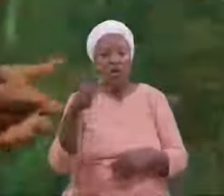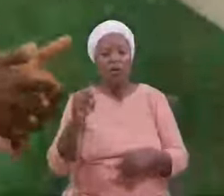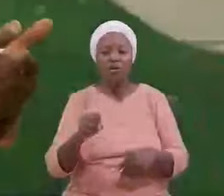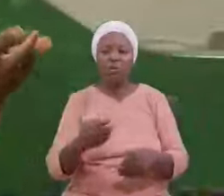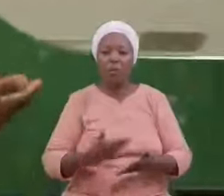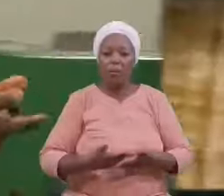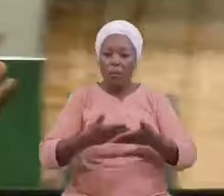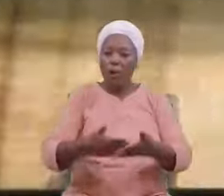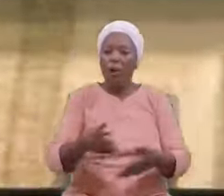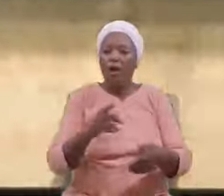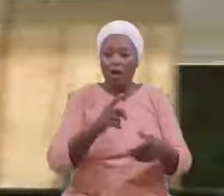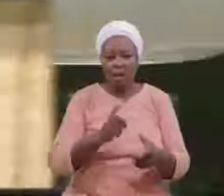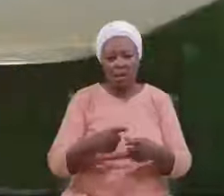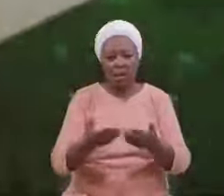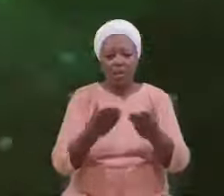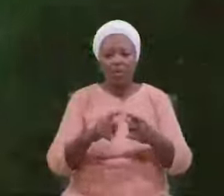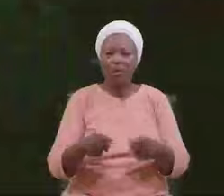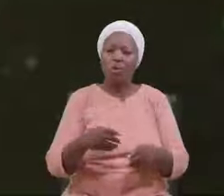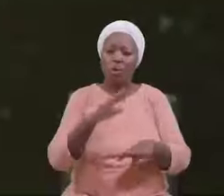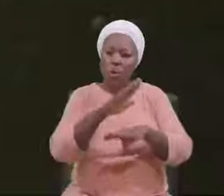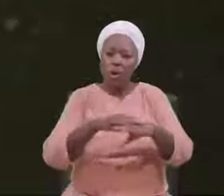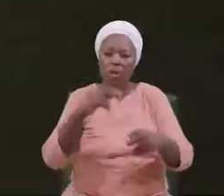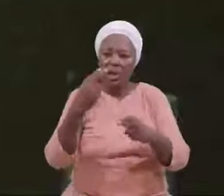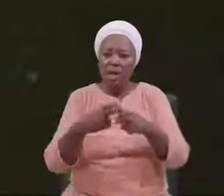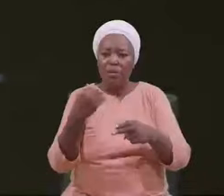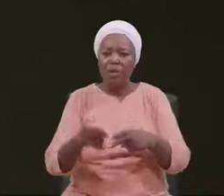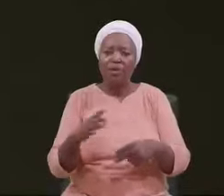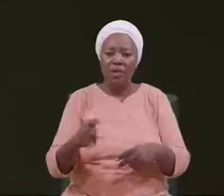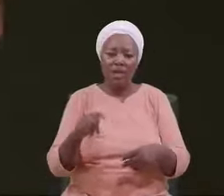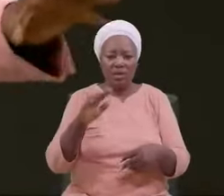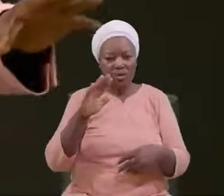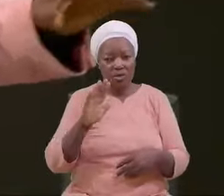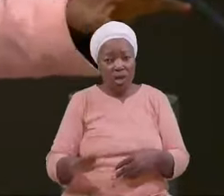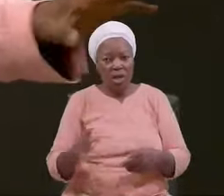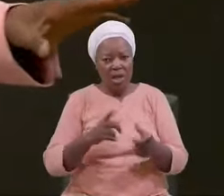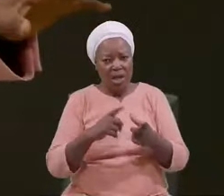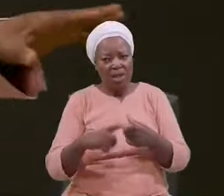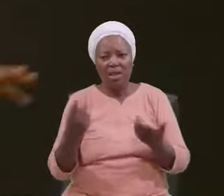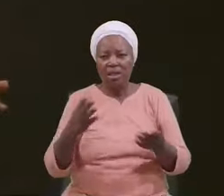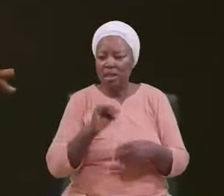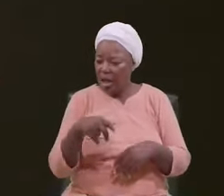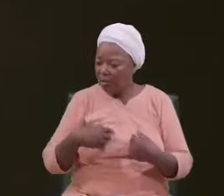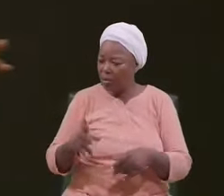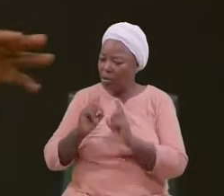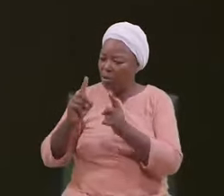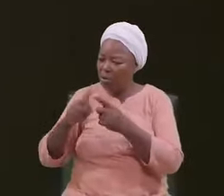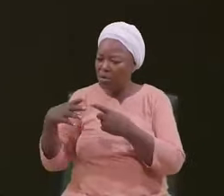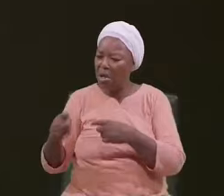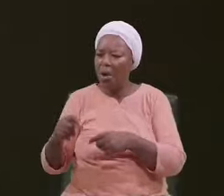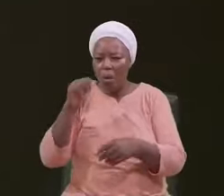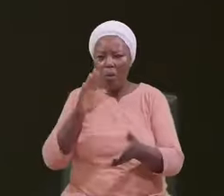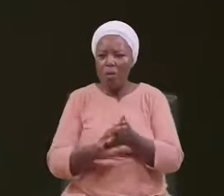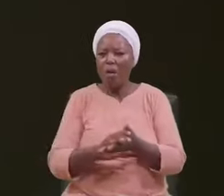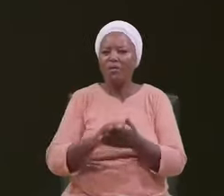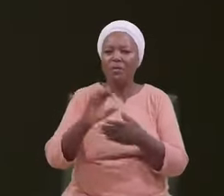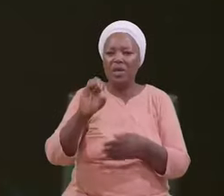alors on voudrait donner, on voudrait nommer l'enfant. Il a déjà dit à sa